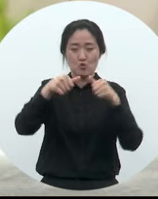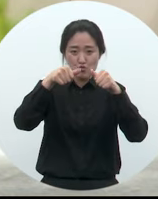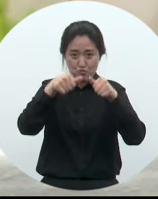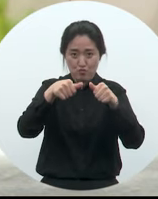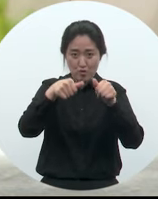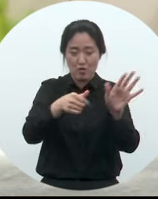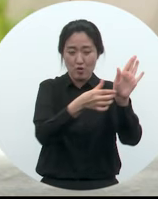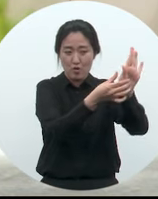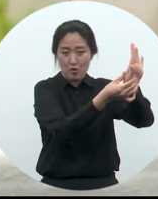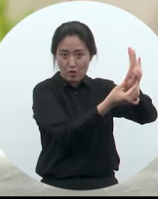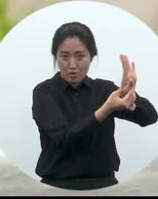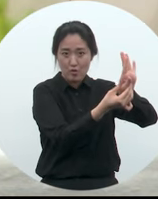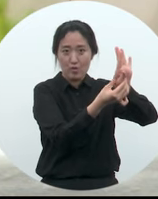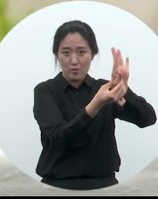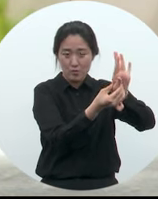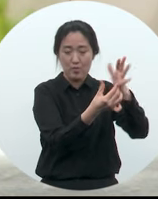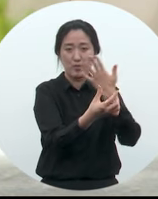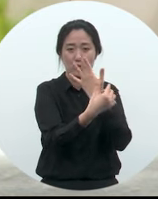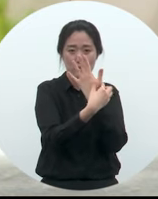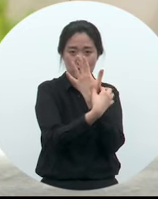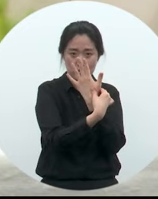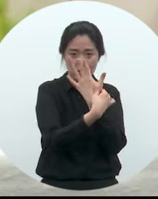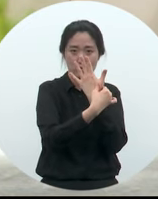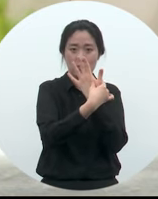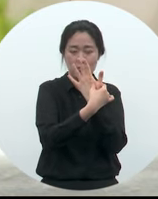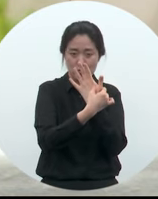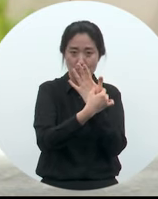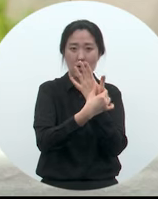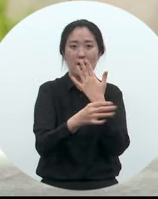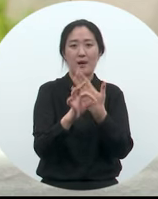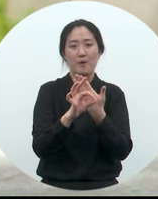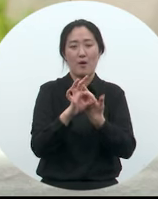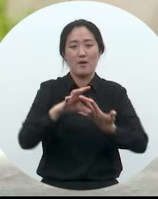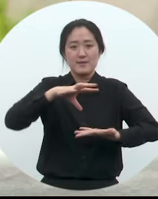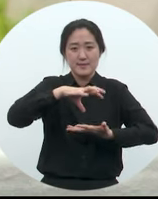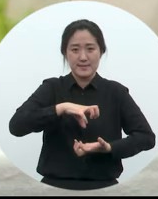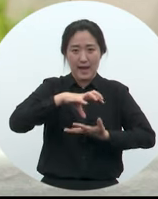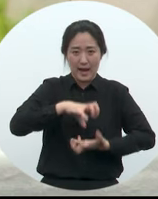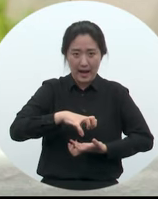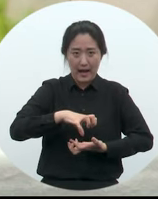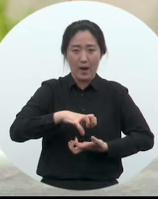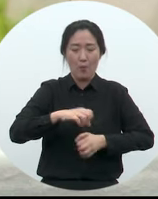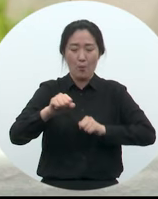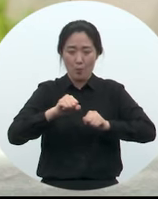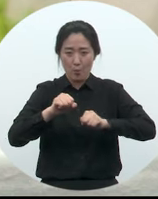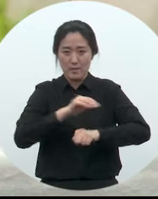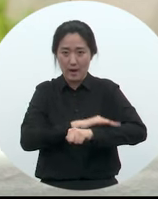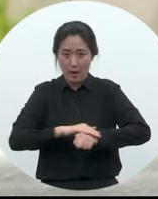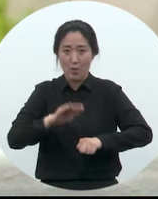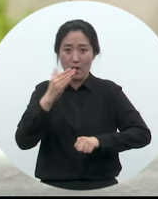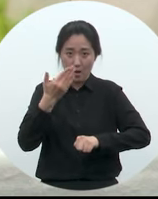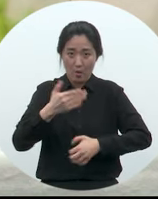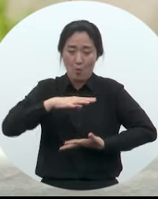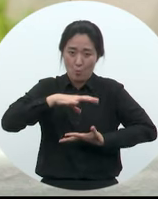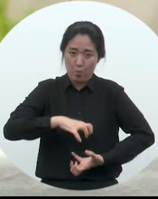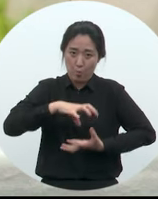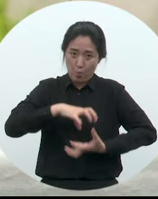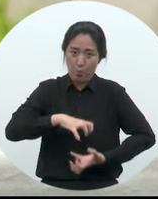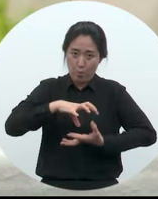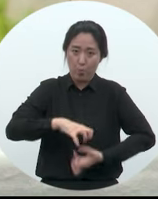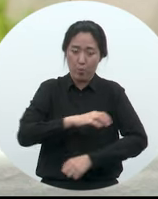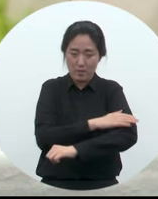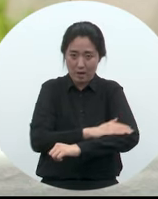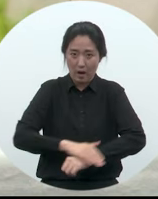지압을 해주게 되면은 위나 장의 연동운동이 굉장히 활발해지고요. 그리고 또 웬만한 소화불량